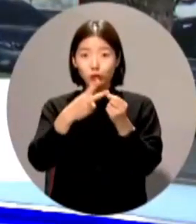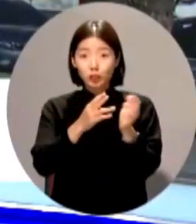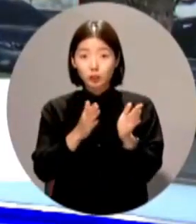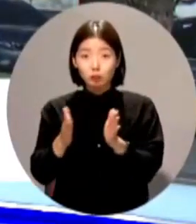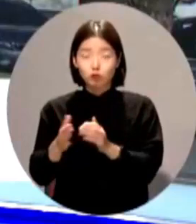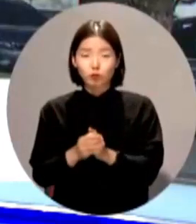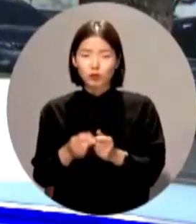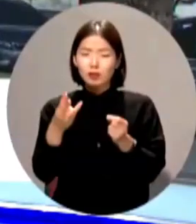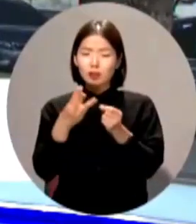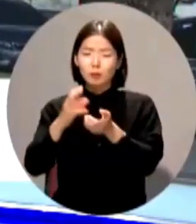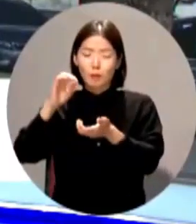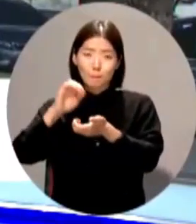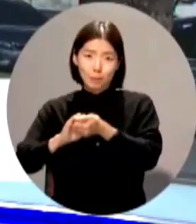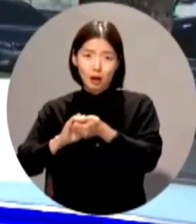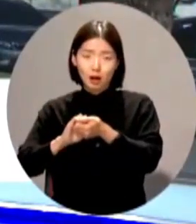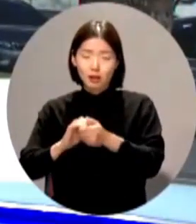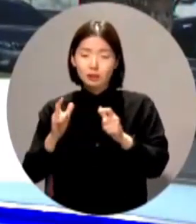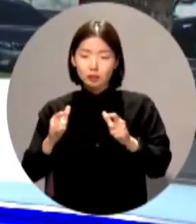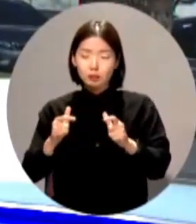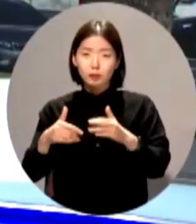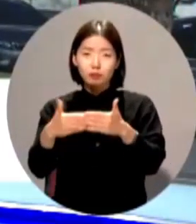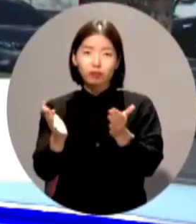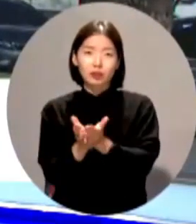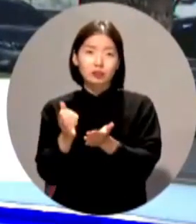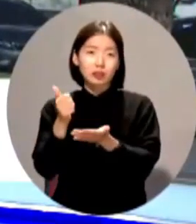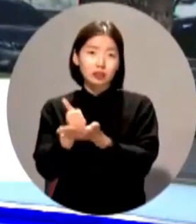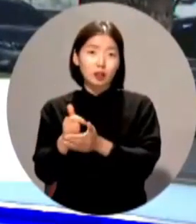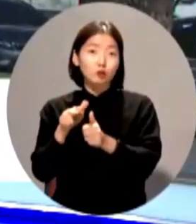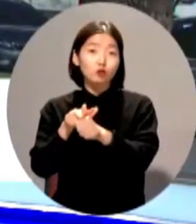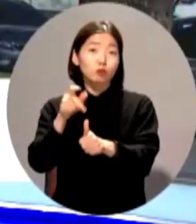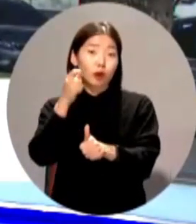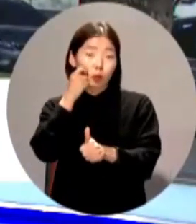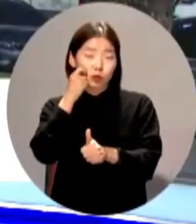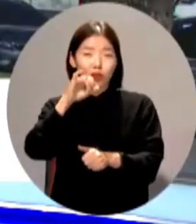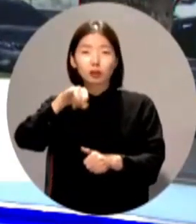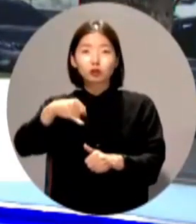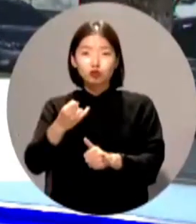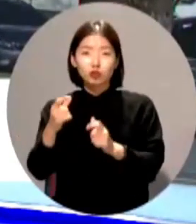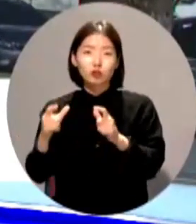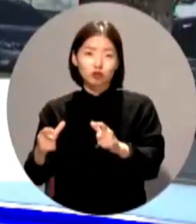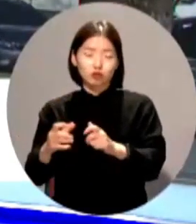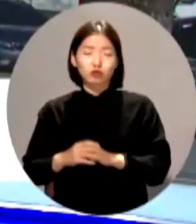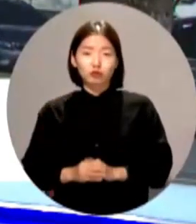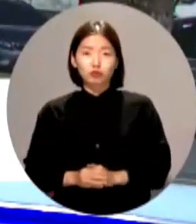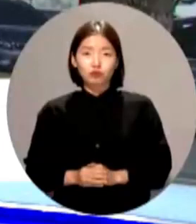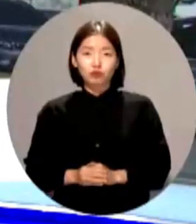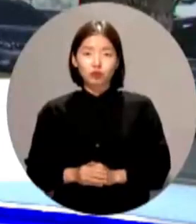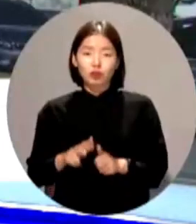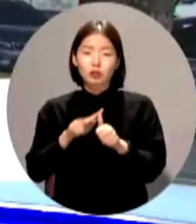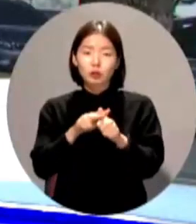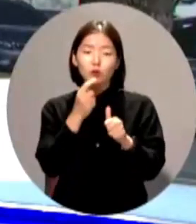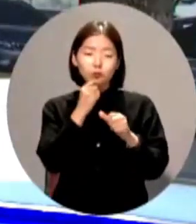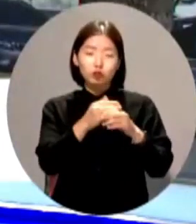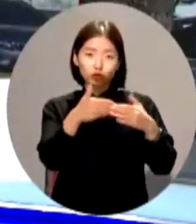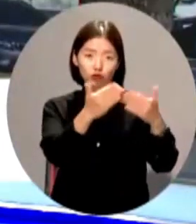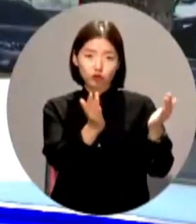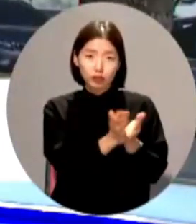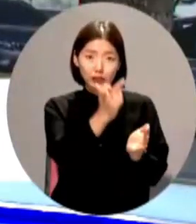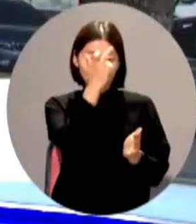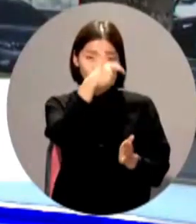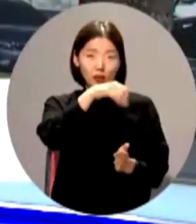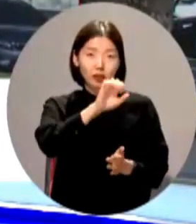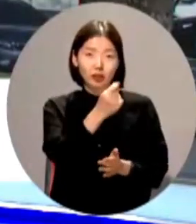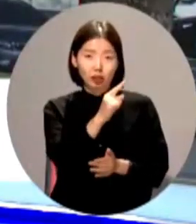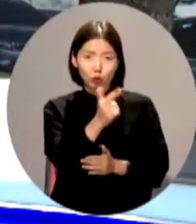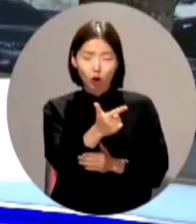3선 제한에 걸려 현직 단체장이 출마하지 않는 순창군 수성 겁니다 선거는 민주당 최기환 후보와